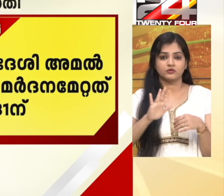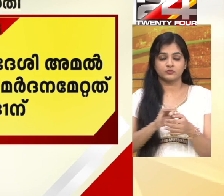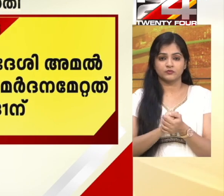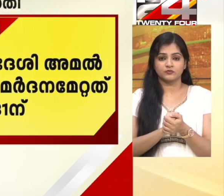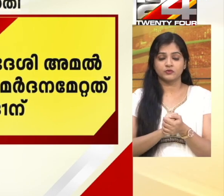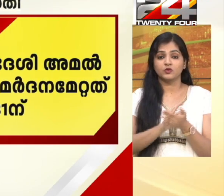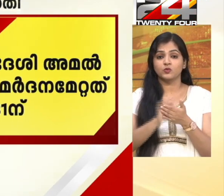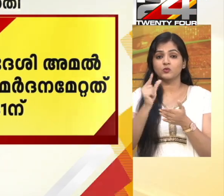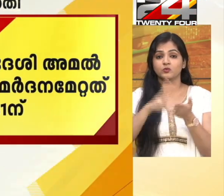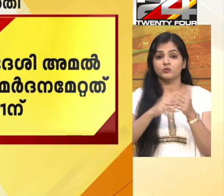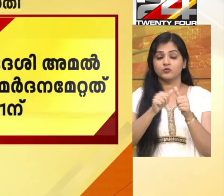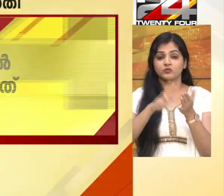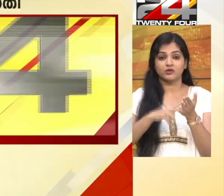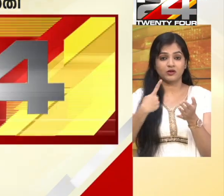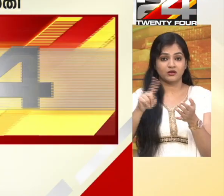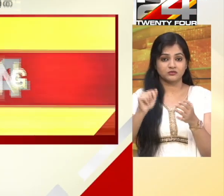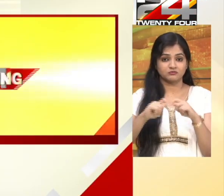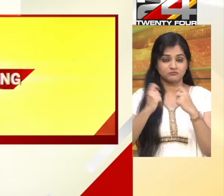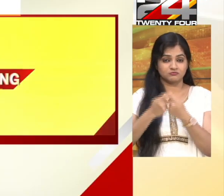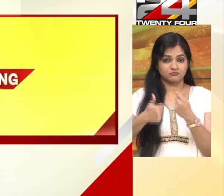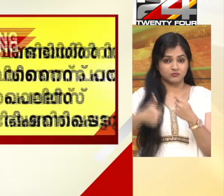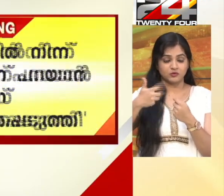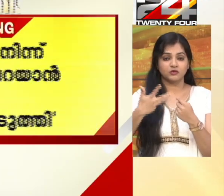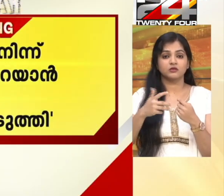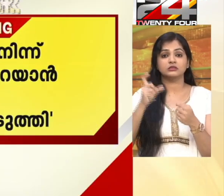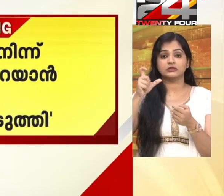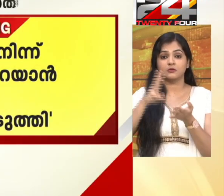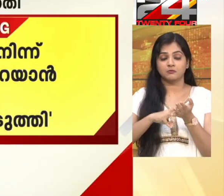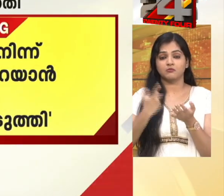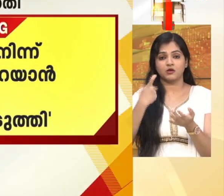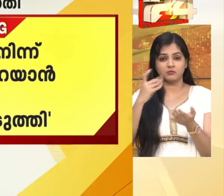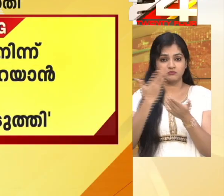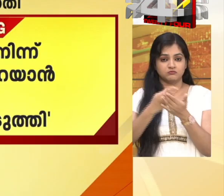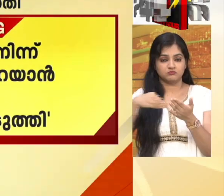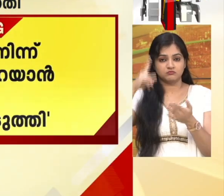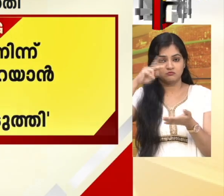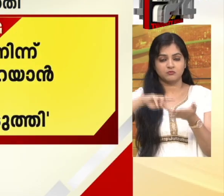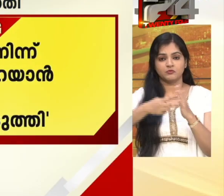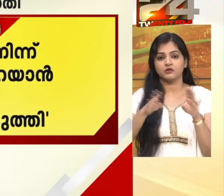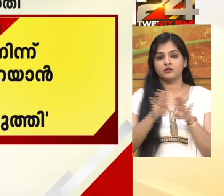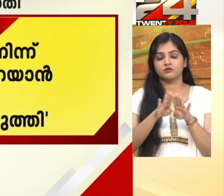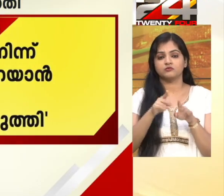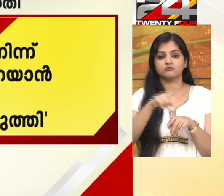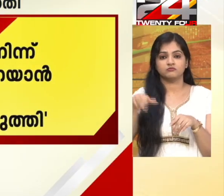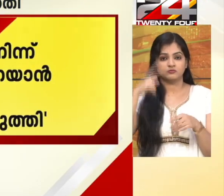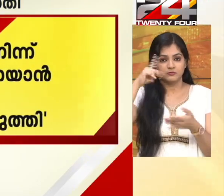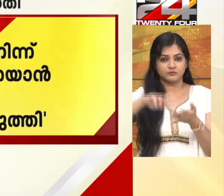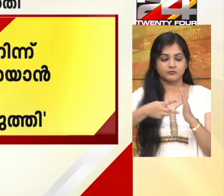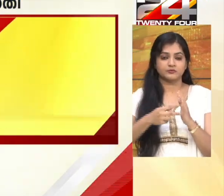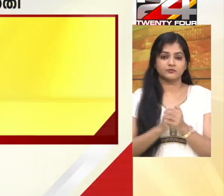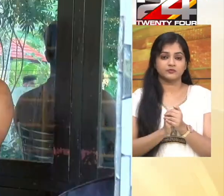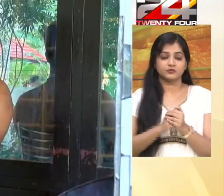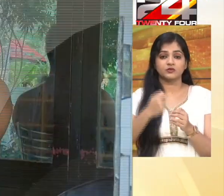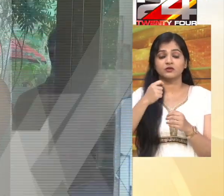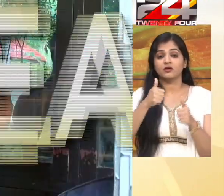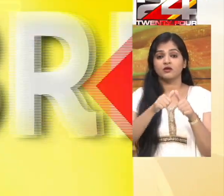മനുഷ്യാവകാശ കമ്മീഷനും മുഖ്യമന്ത്രിക്കും ഒക്കെ പരാതി നൽകാൻ അമലിൻ്റെ ബന്ധുക്കൾ ഇപ്പോൾ ഒരുങ്ങുകയാണ് അത്രയും ക്രൂരമായ ഒരു ചെറുപ്പക്കാരന് അമൽ പറയുന്ന ഒരു